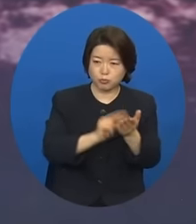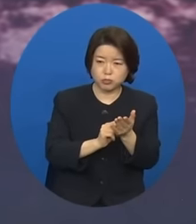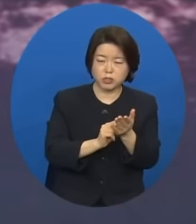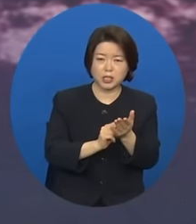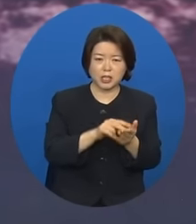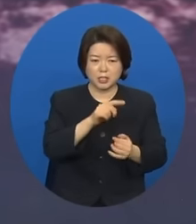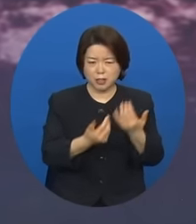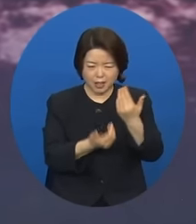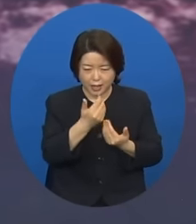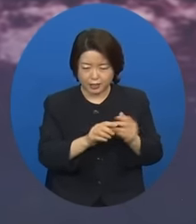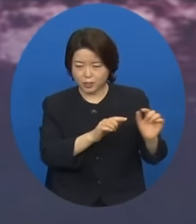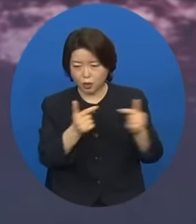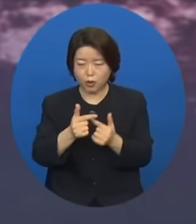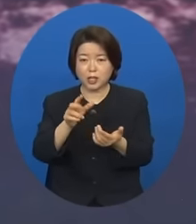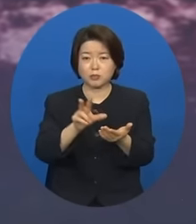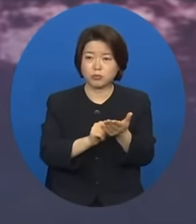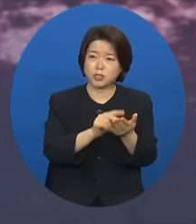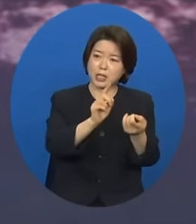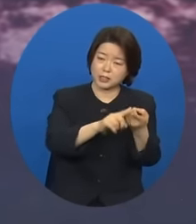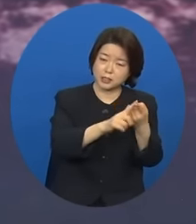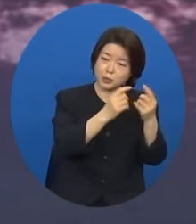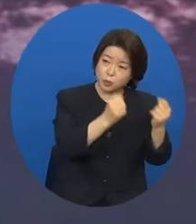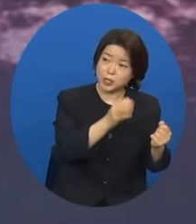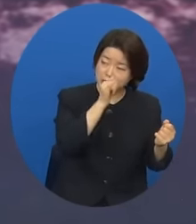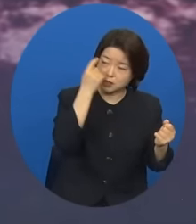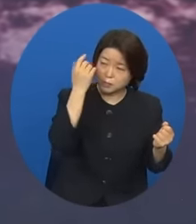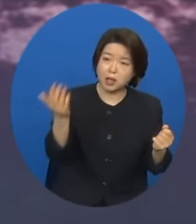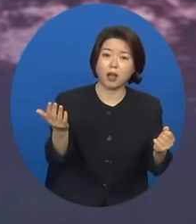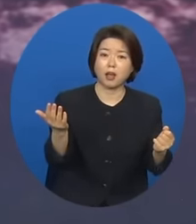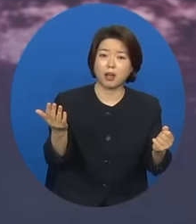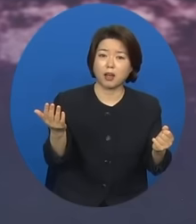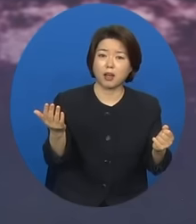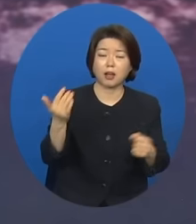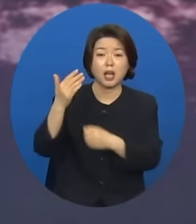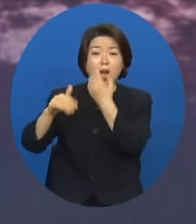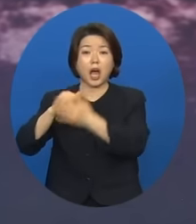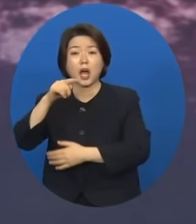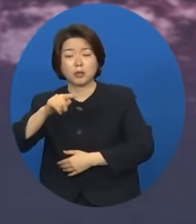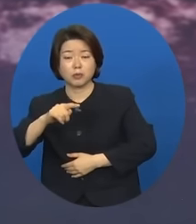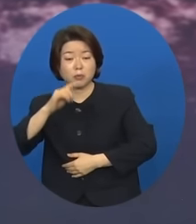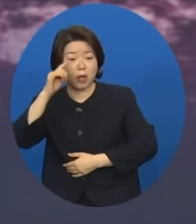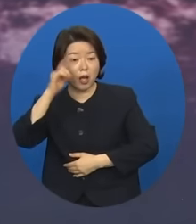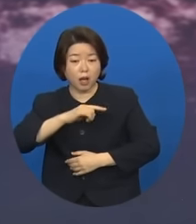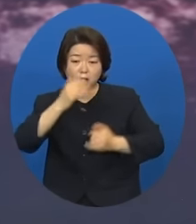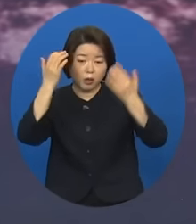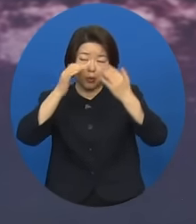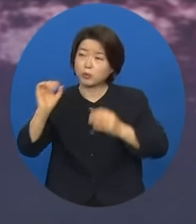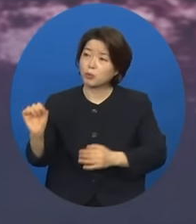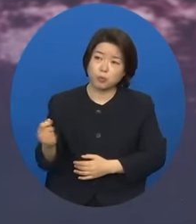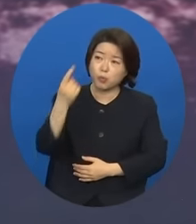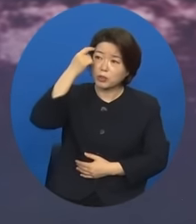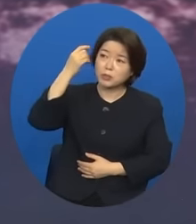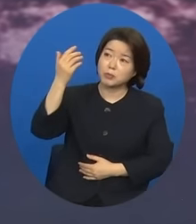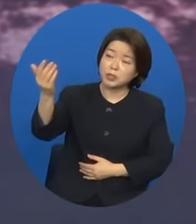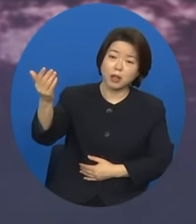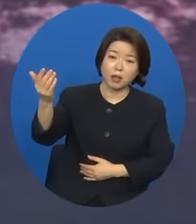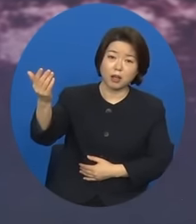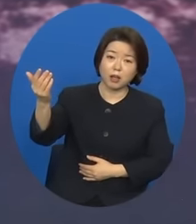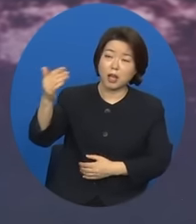있냐 이거죠 그러면 하나님이이 모든 악과 고통의 원인이니고 묻는 겁니다이